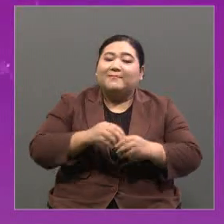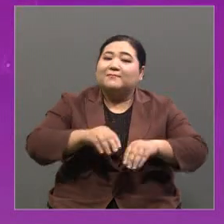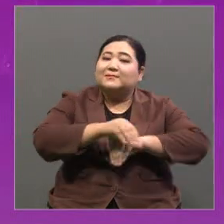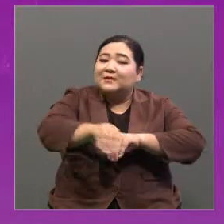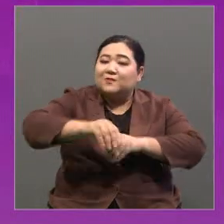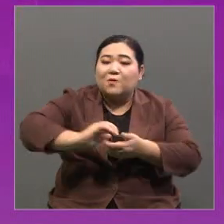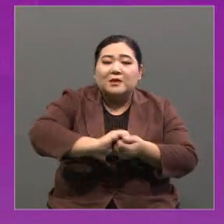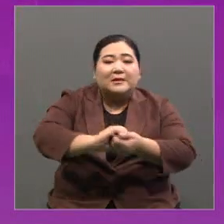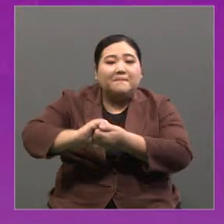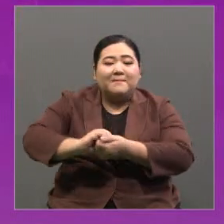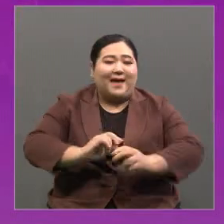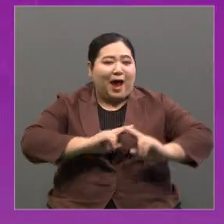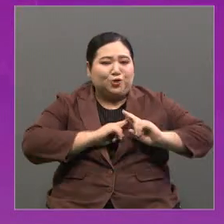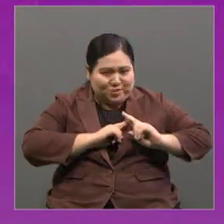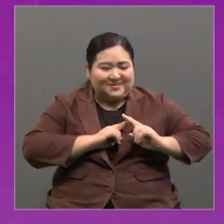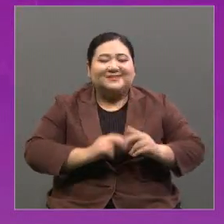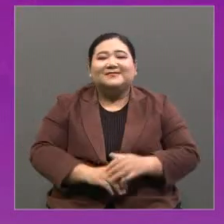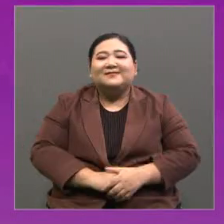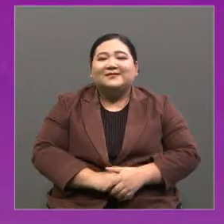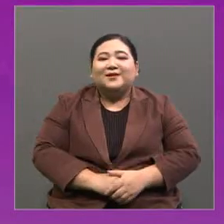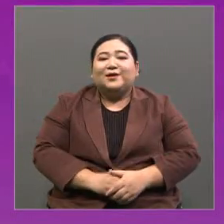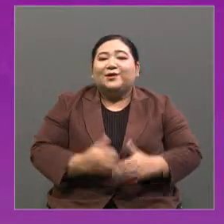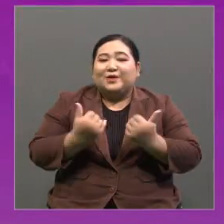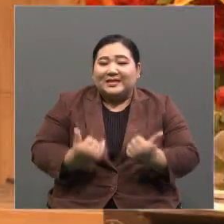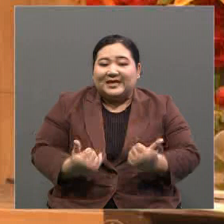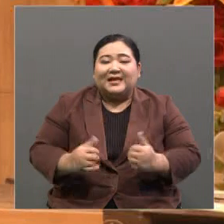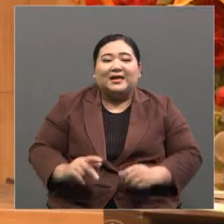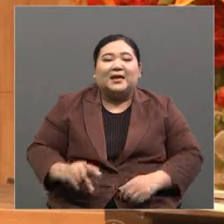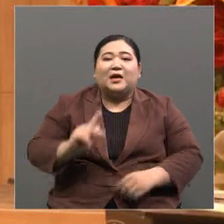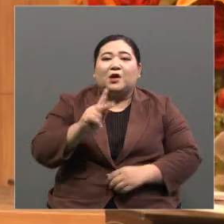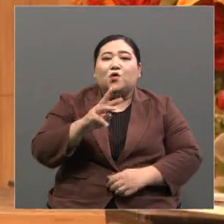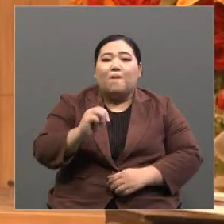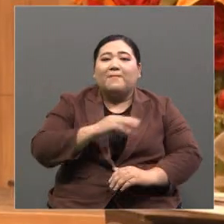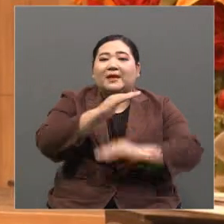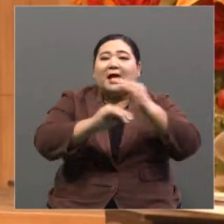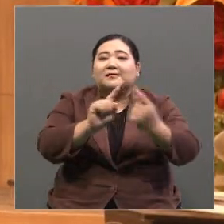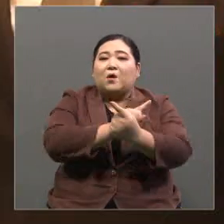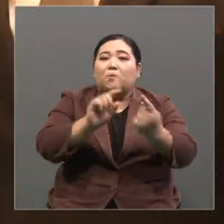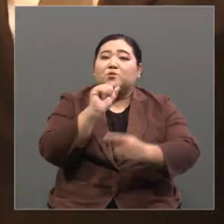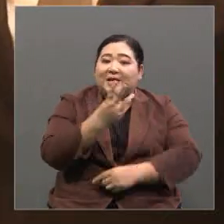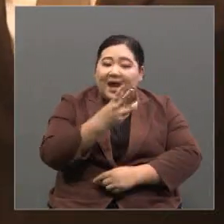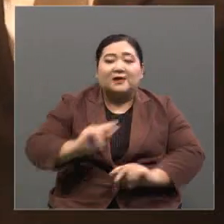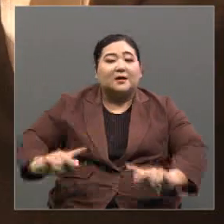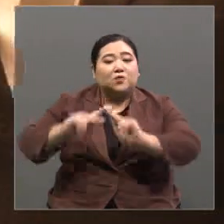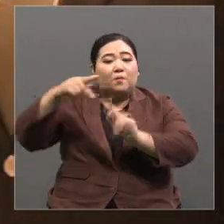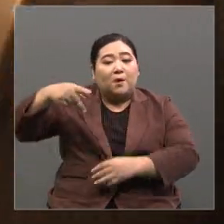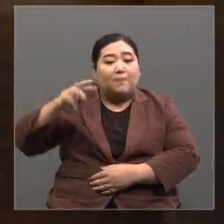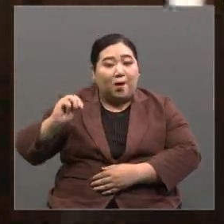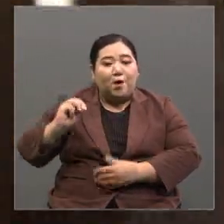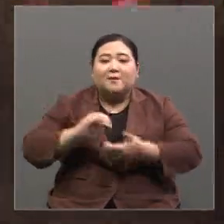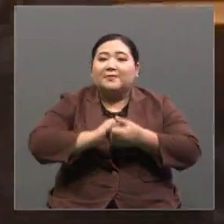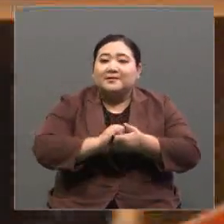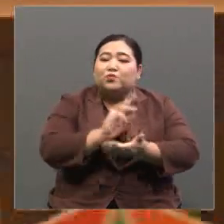กับภาคเอกชนด้วยโดยล่าสุดนั้นกรมพัฒนาสังคมและสวัสดิการกระทรวงพมครับก็ได้รับความร่วมมือจาก